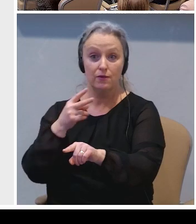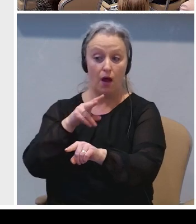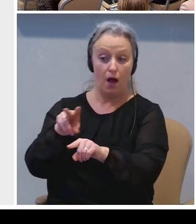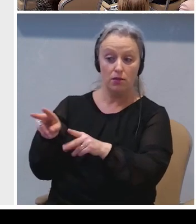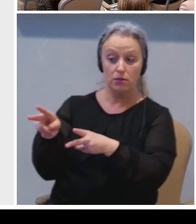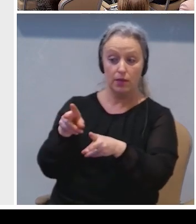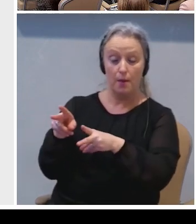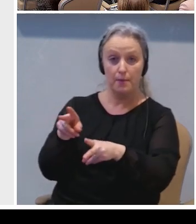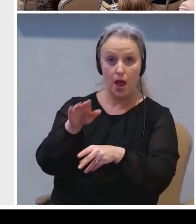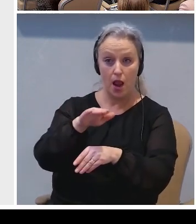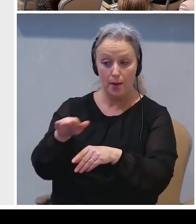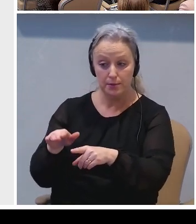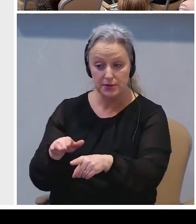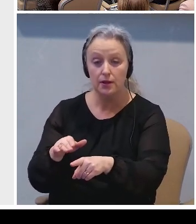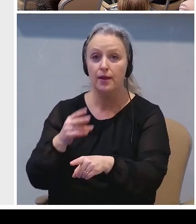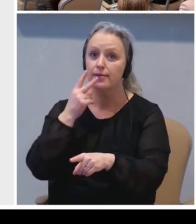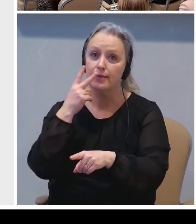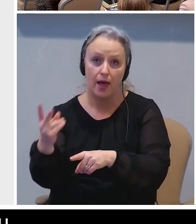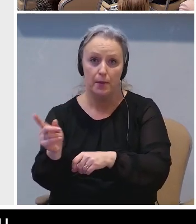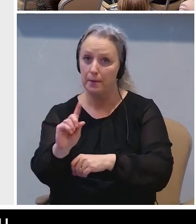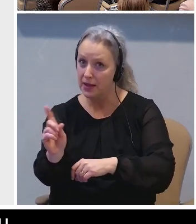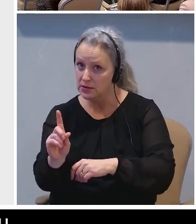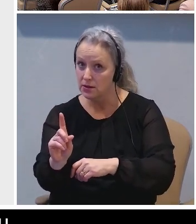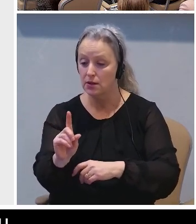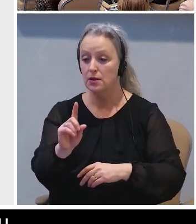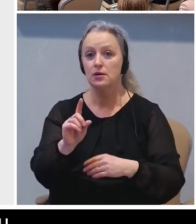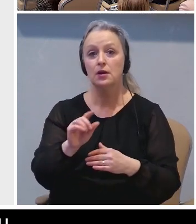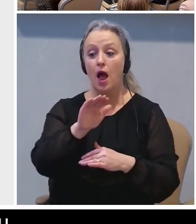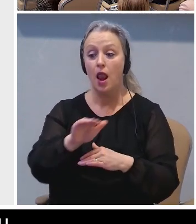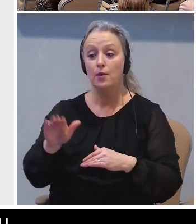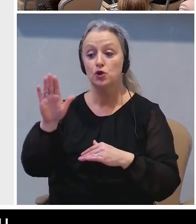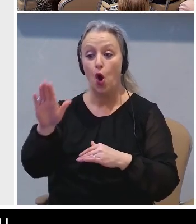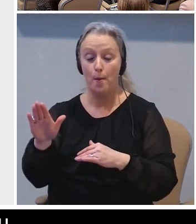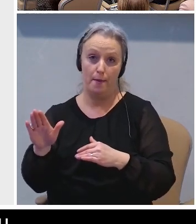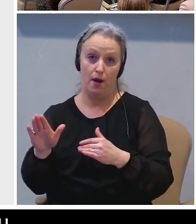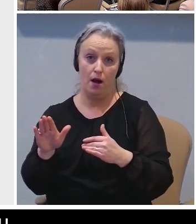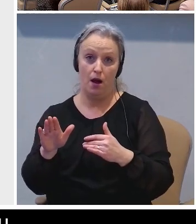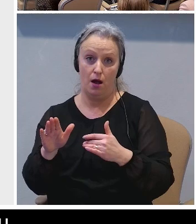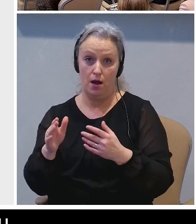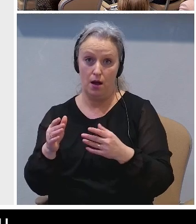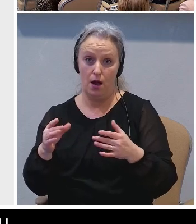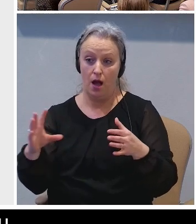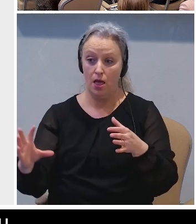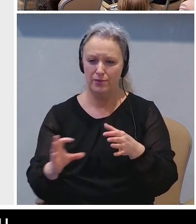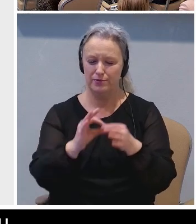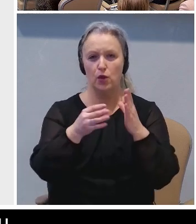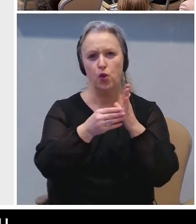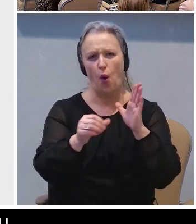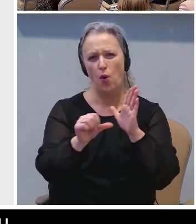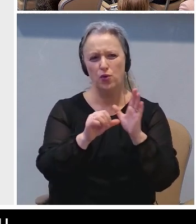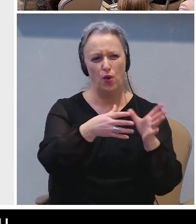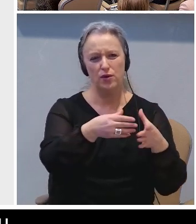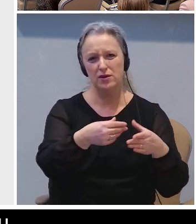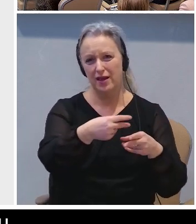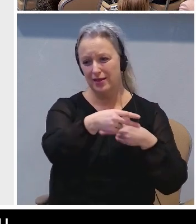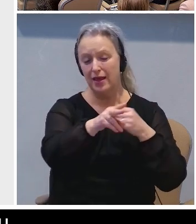the family do better et kui than if they've got a lastel, kelle carrier doonor oli sibling donor. väljastpoolt So if I've nende got two donors, perekonda, läks one paremini. of whom